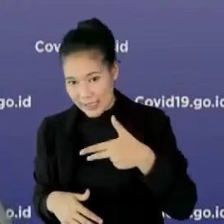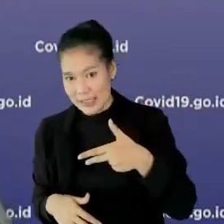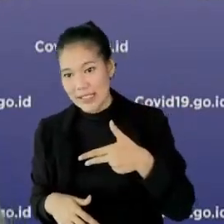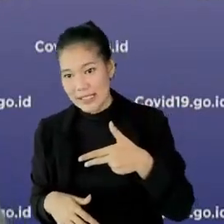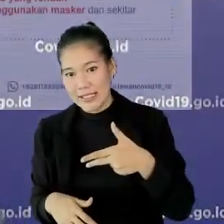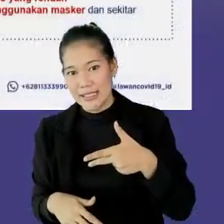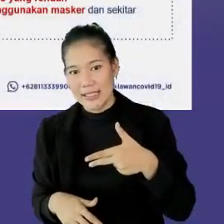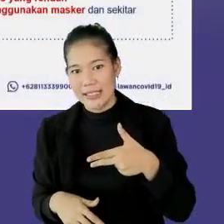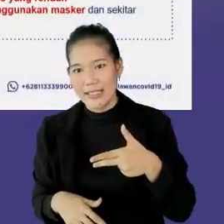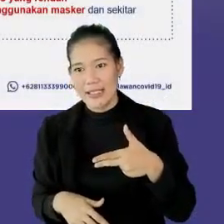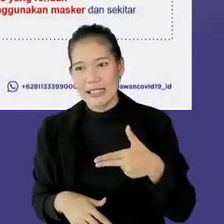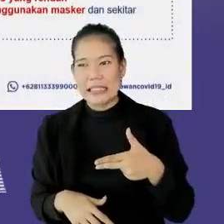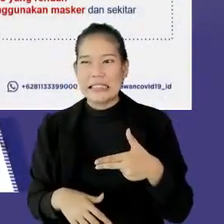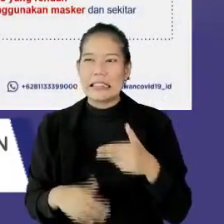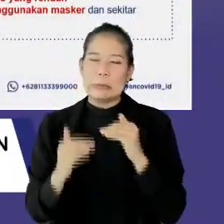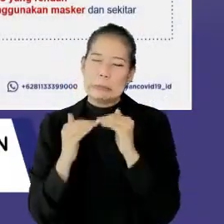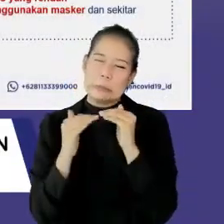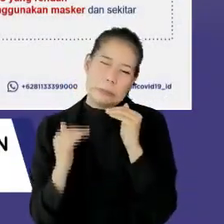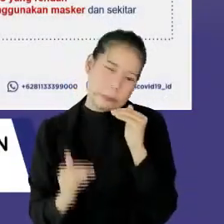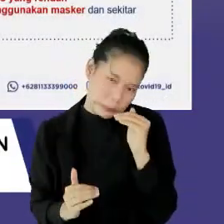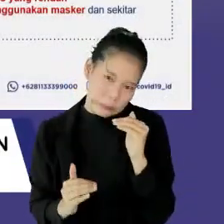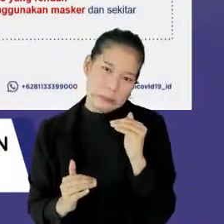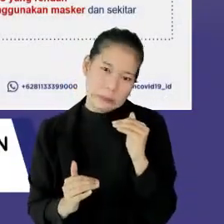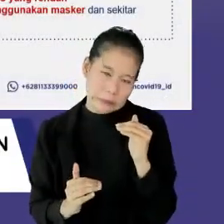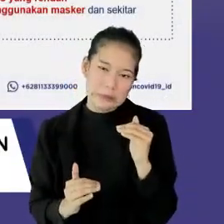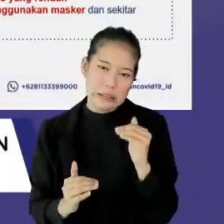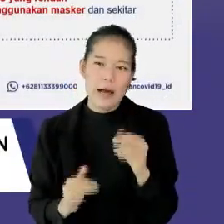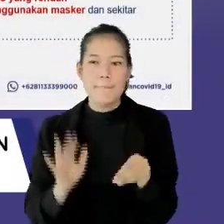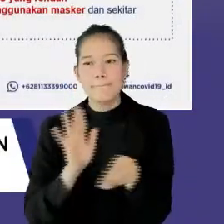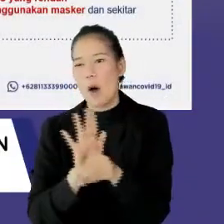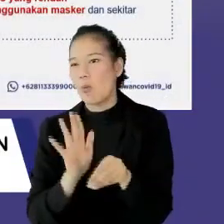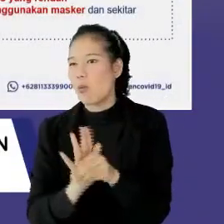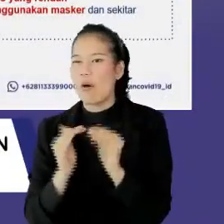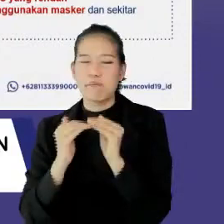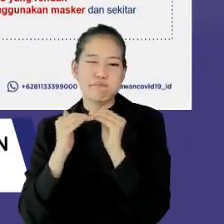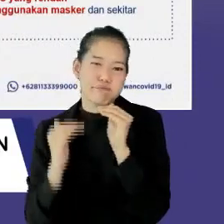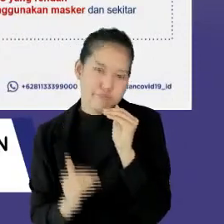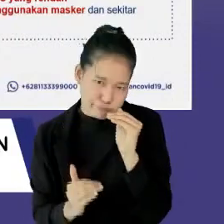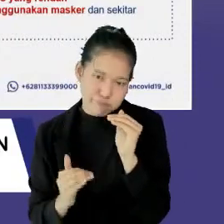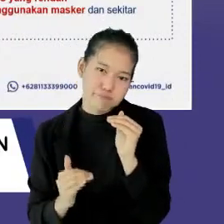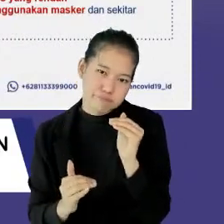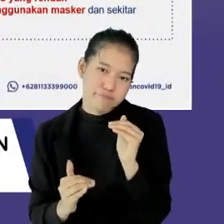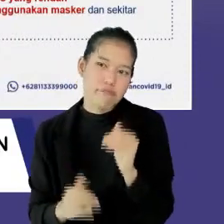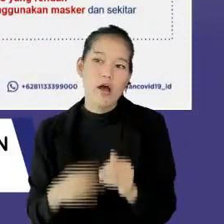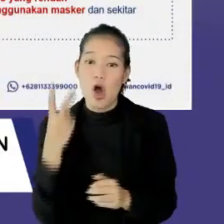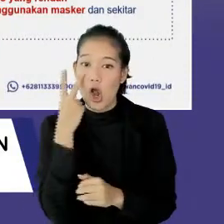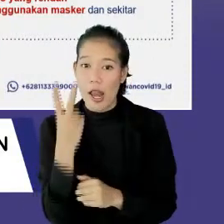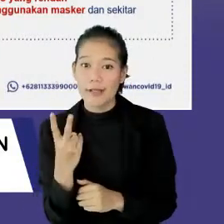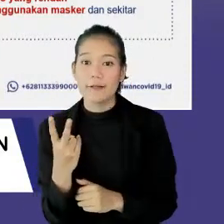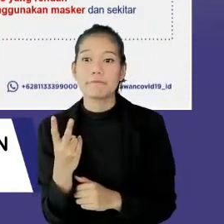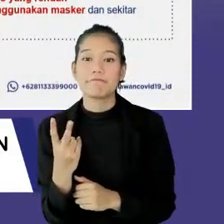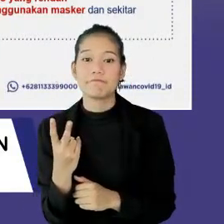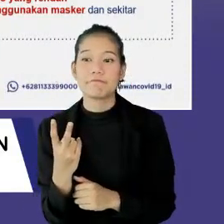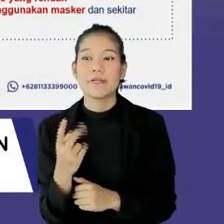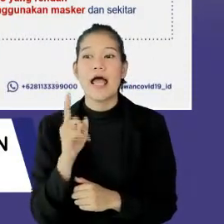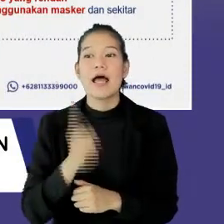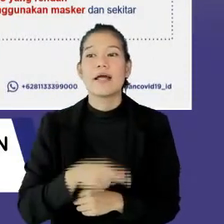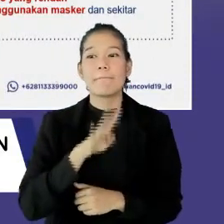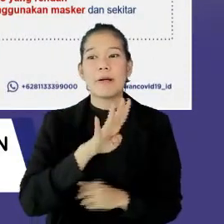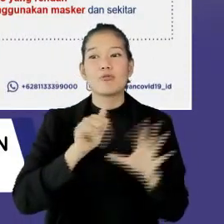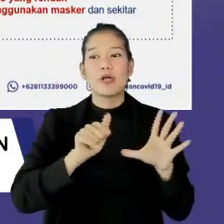ini punya kepatuhan yang terendah gitu ya. Pulau Maluku dan Papua ini juga yang terendah. Di mana kalau kita lihat di sini masih